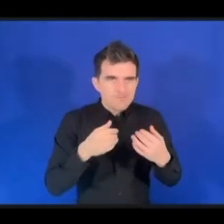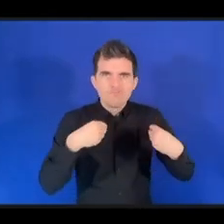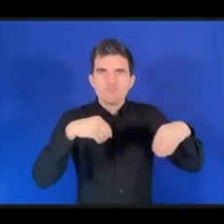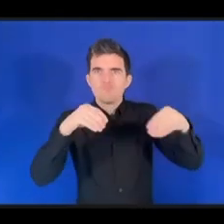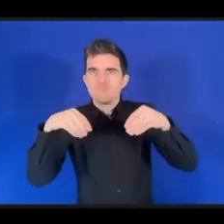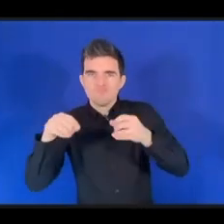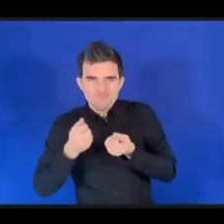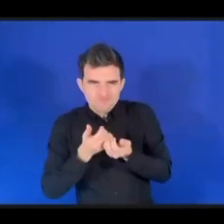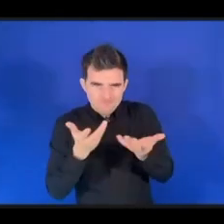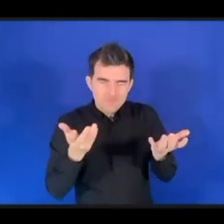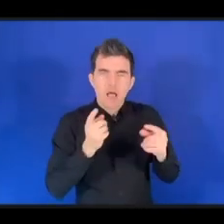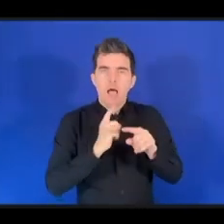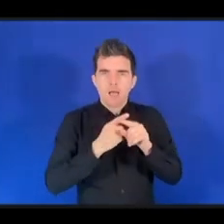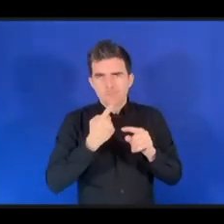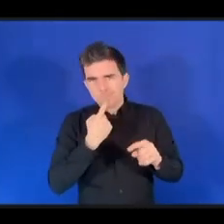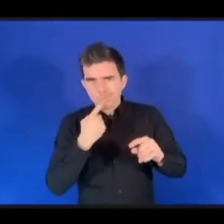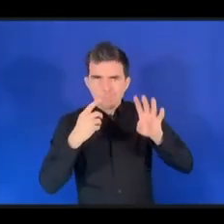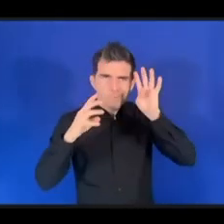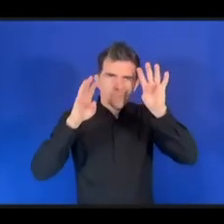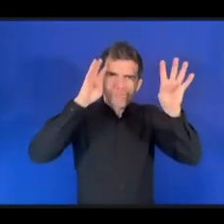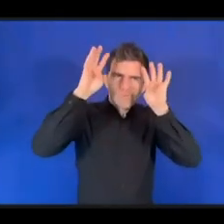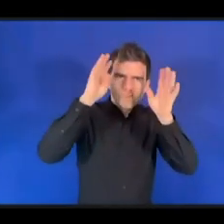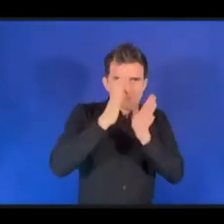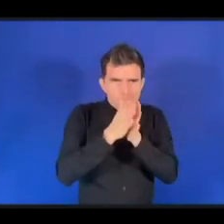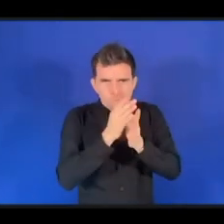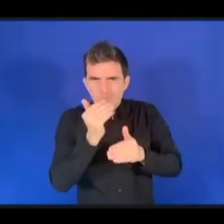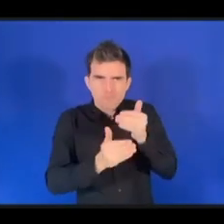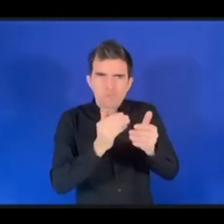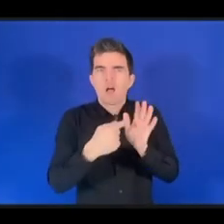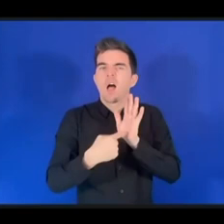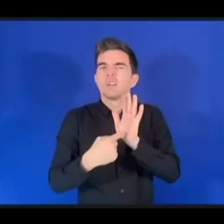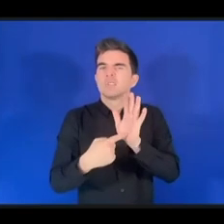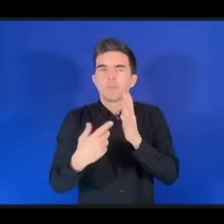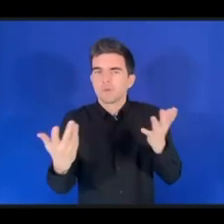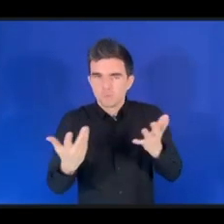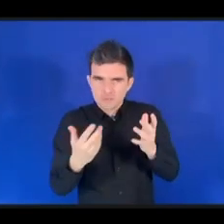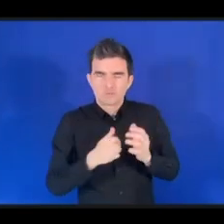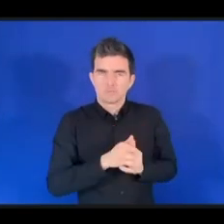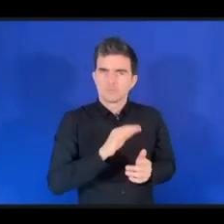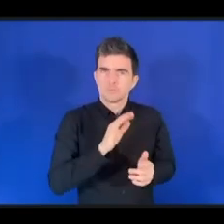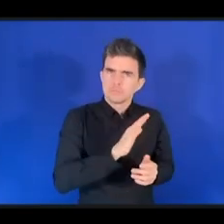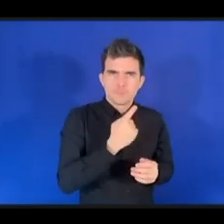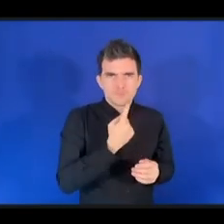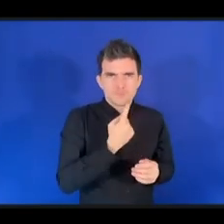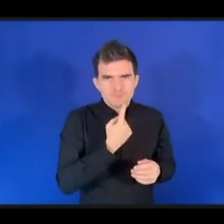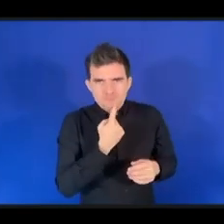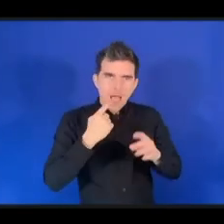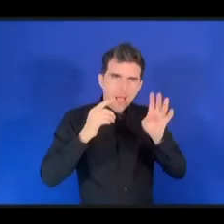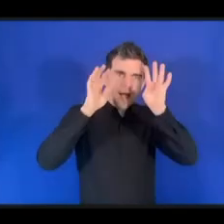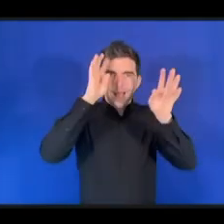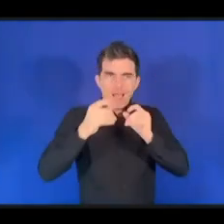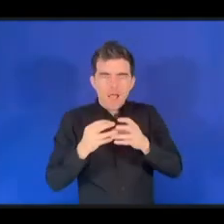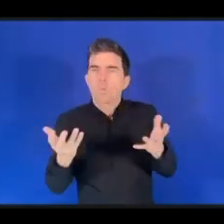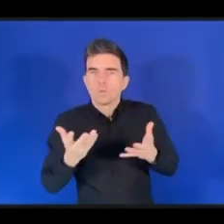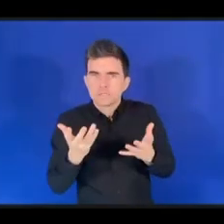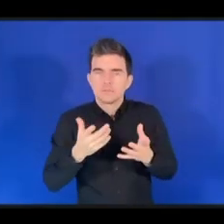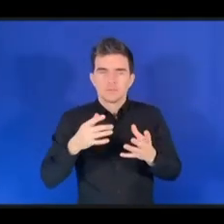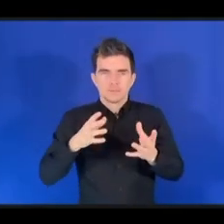exemple la fabrication de céramique est particulière de Kyoto